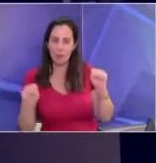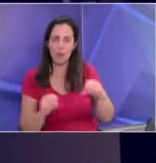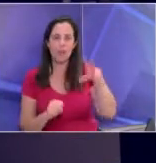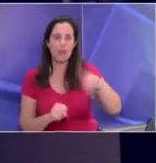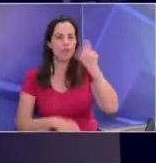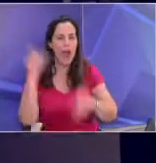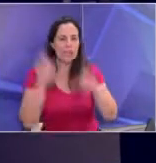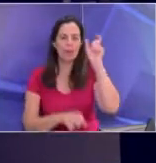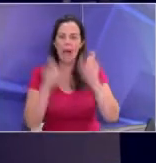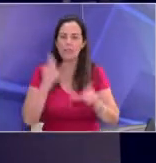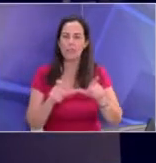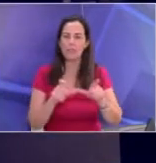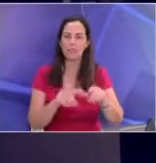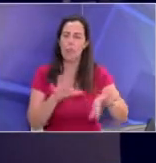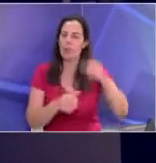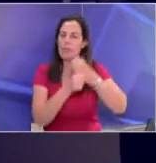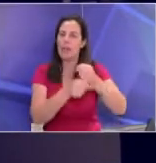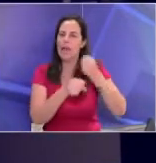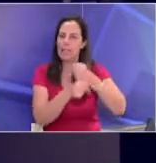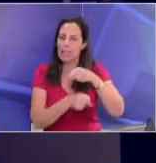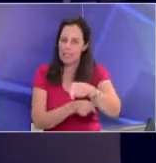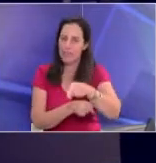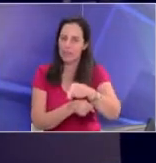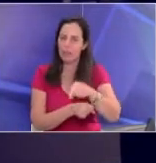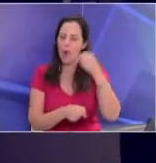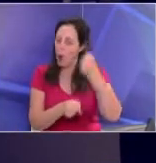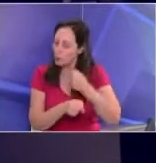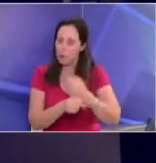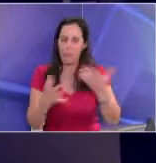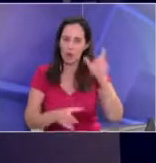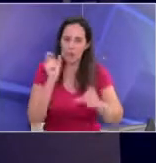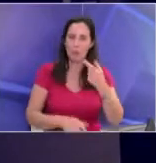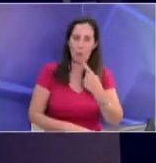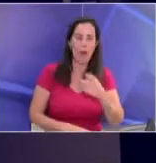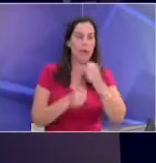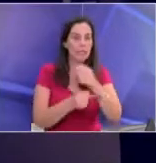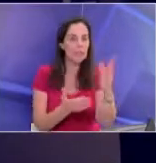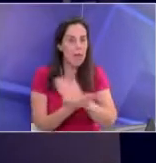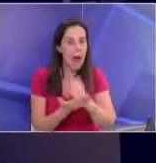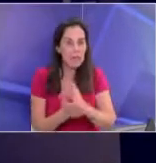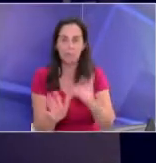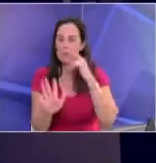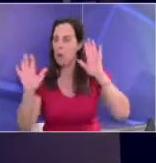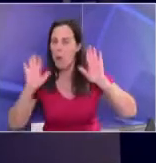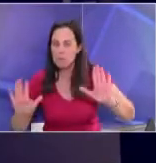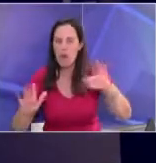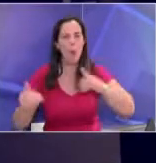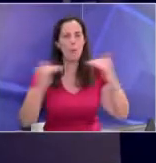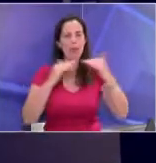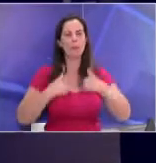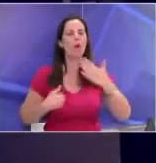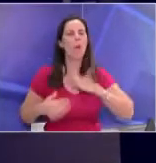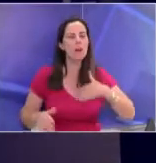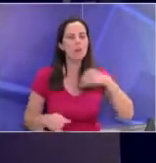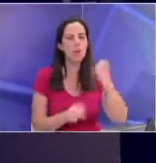יש אזרחים, האזרחים בוחרים נציגים, הנציגים האלה יוצאים פועל של מה שהאזרחים אומרים. הנציגים מחליטים, תקשיבו חבר'ה, לא מתאים לנו. אנחנו,